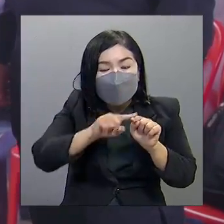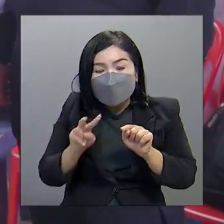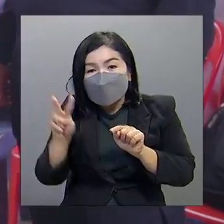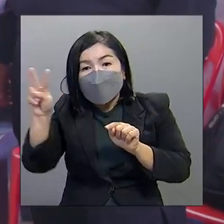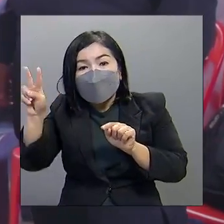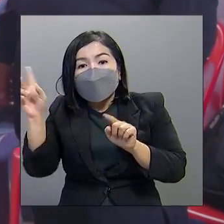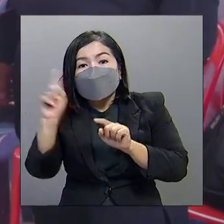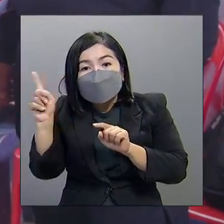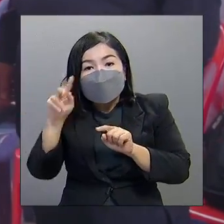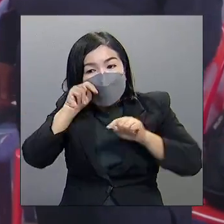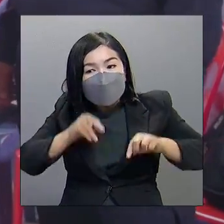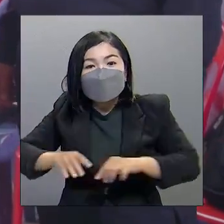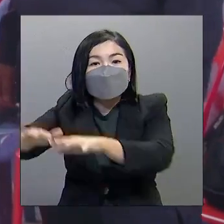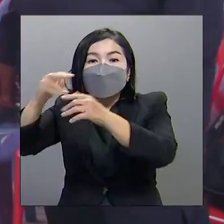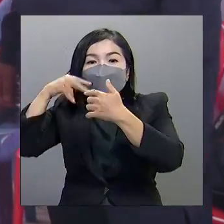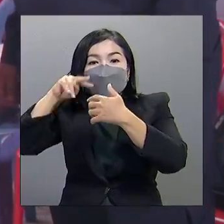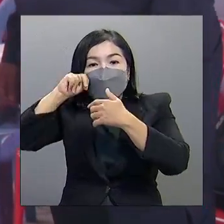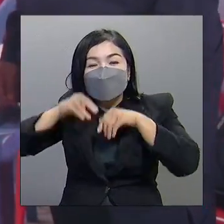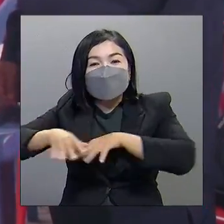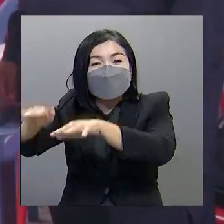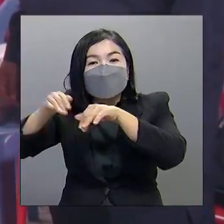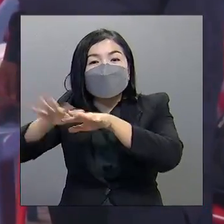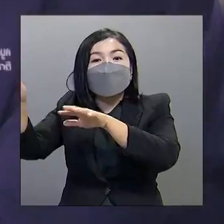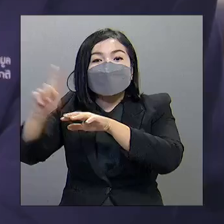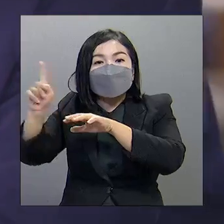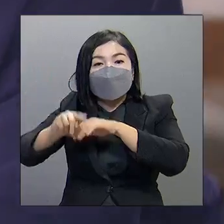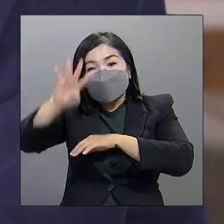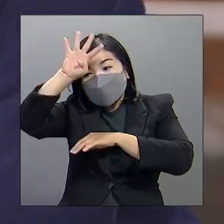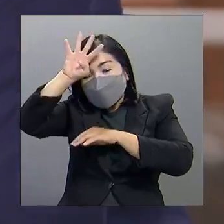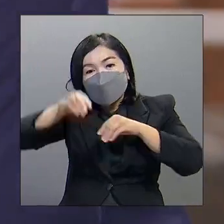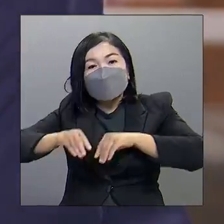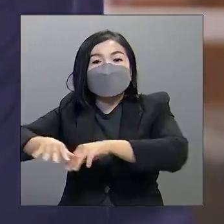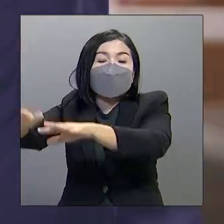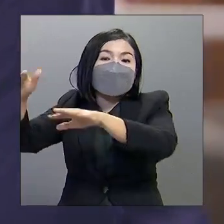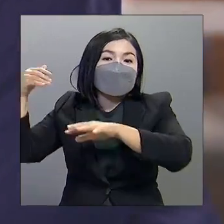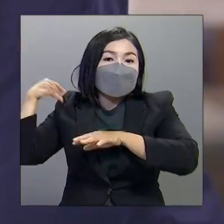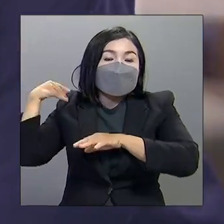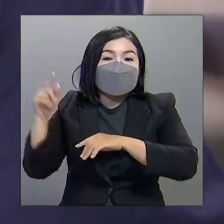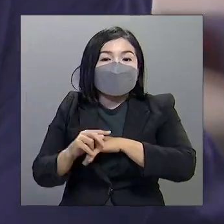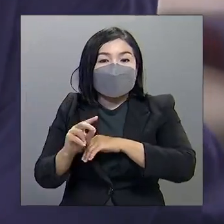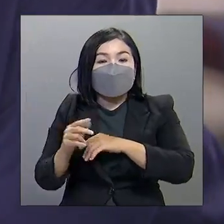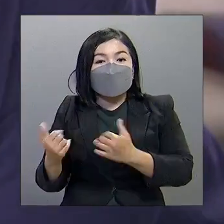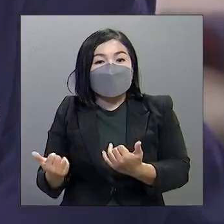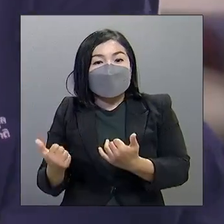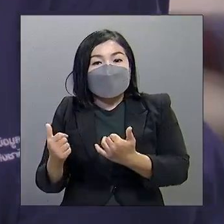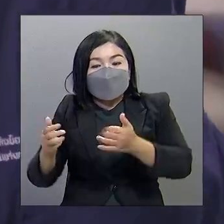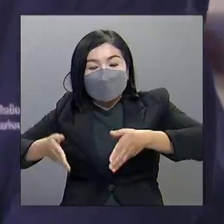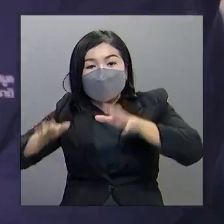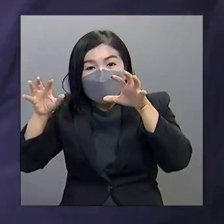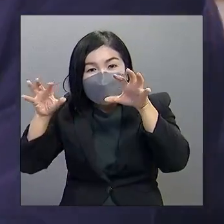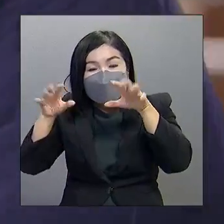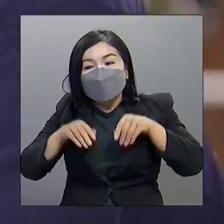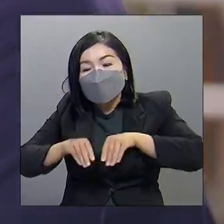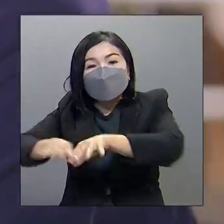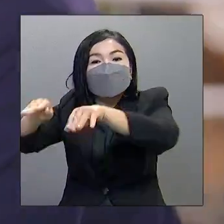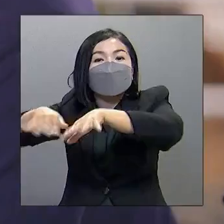ดึงน้ำเนี่ยไปออกนะครับที่สถานีสูบน้ำพระโขนงแต่ส่วนหลักๆเลยเนี่ยนะครับการที่จะมีเครื่องผลักน้ำเนี่ยแล้วส่งต่อไป